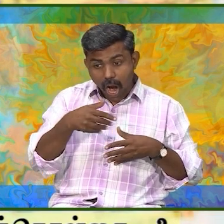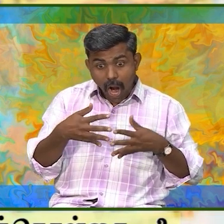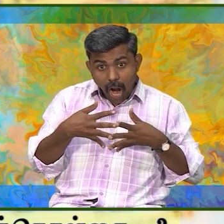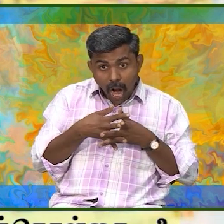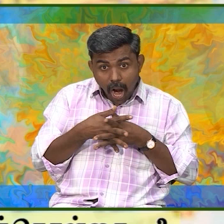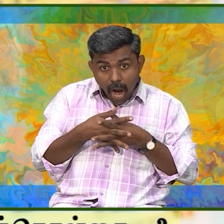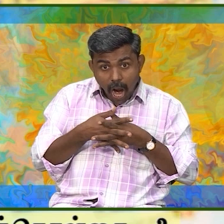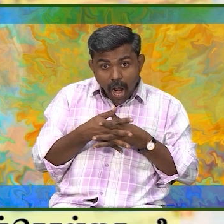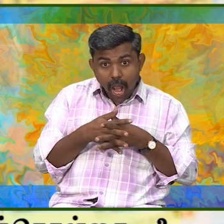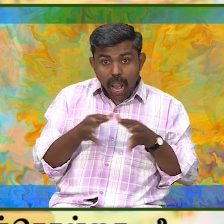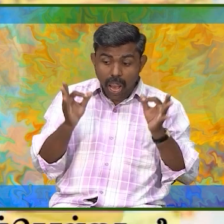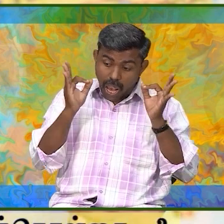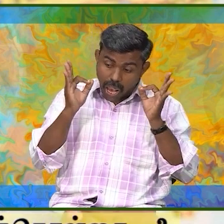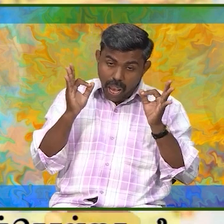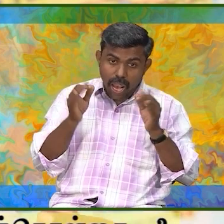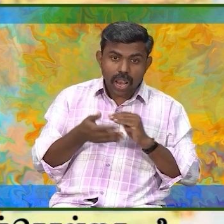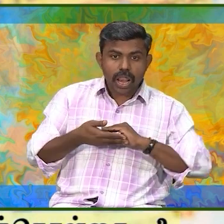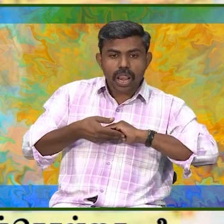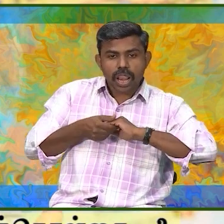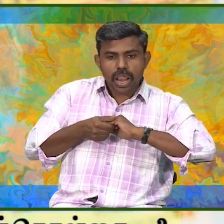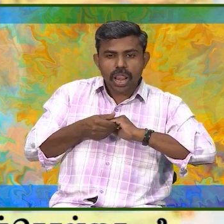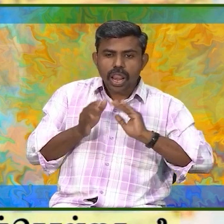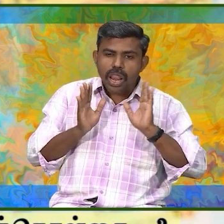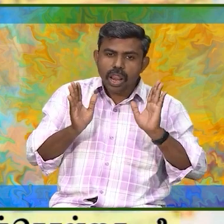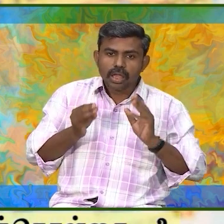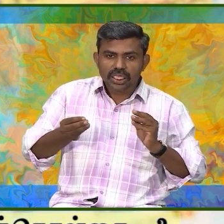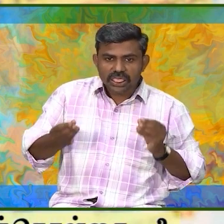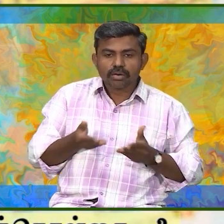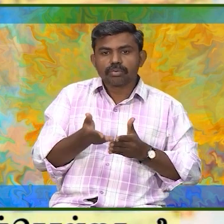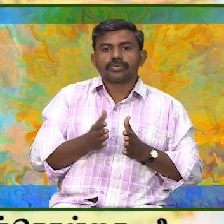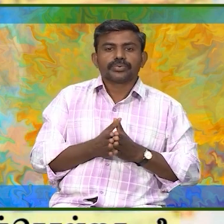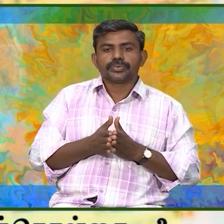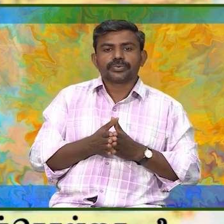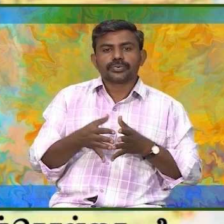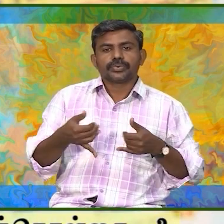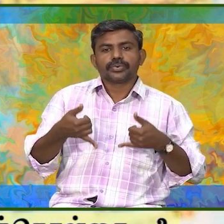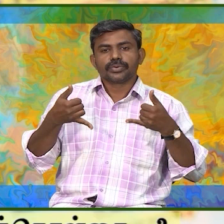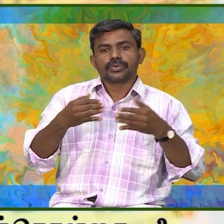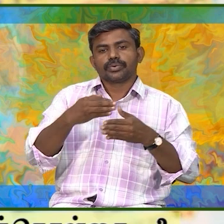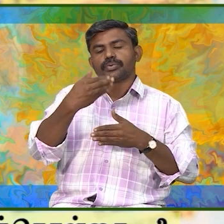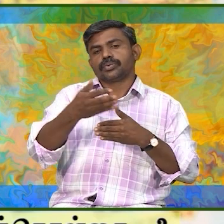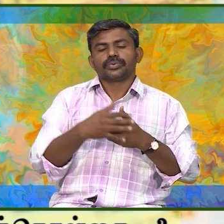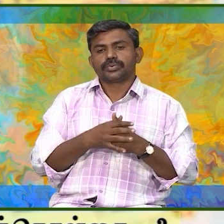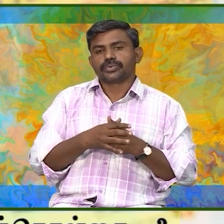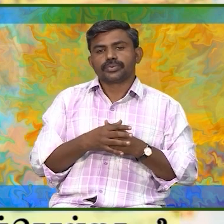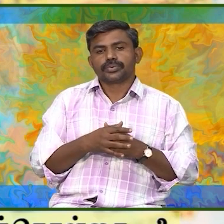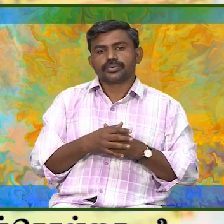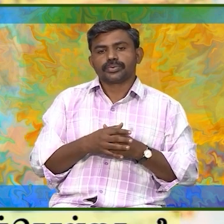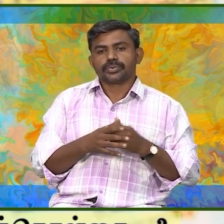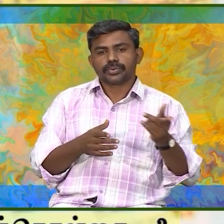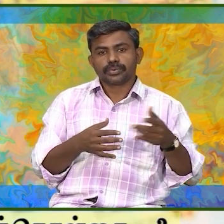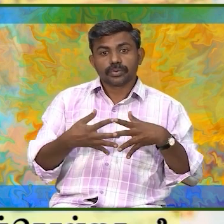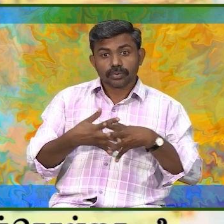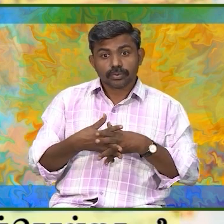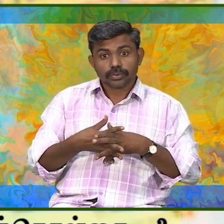நாடுகள் கூட ரொம்ப ஒரு தீவிரமான உறவை மேற்கொள்ள இந்தியா ஒரு முன்னுரிமை கிடைக்கிறது. என்ன கேட்டிங்கன்னா, இவங்ககிட்ட